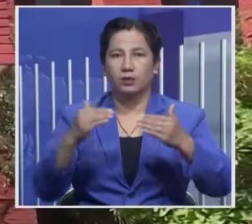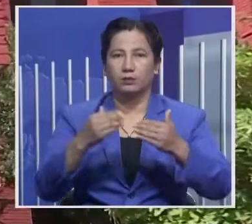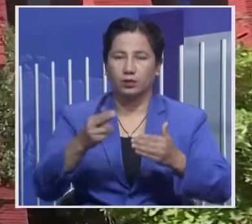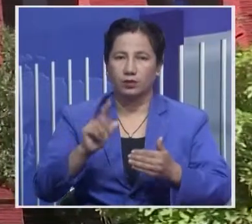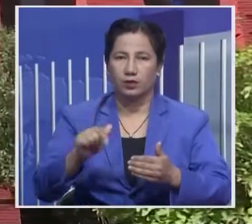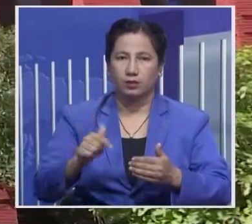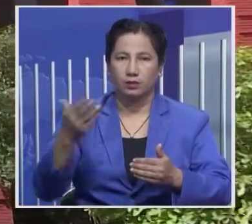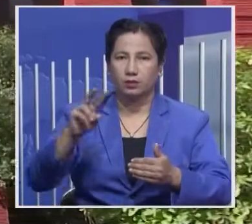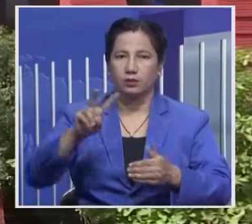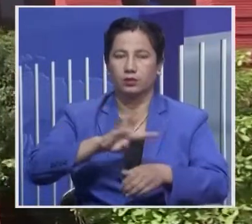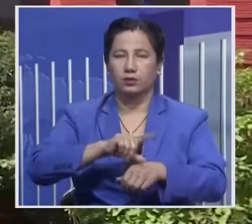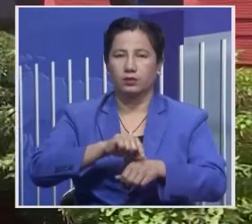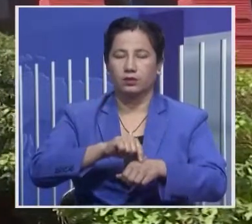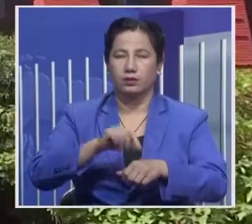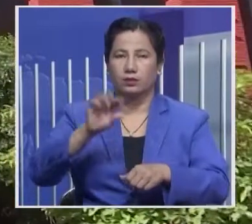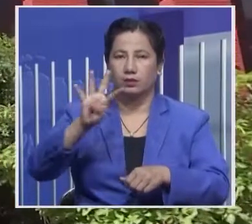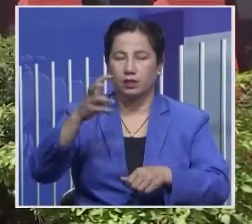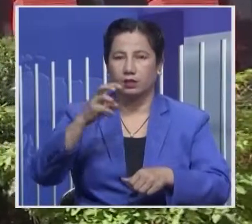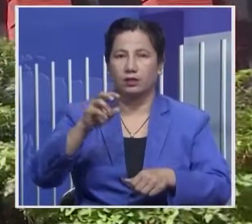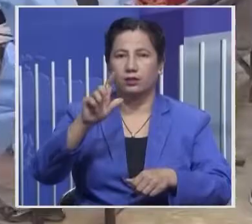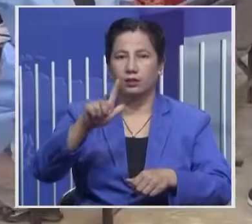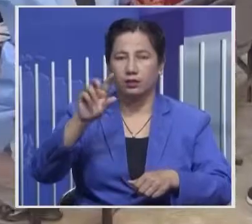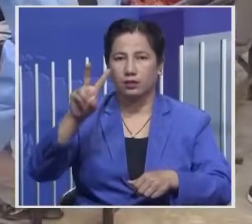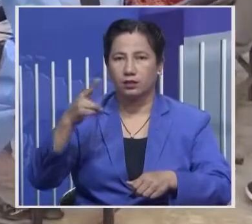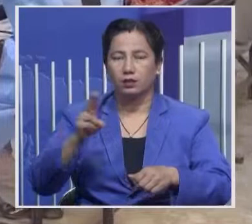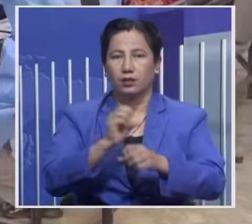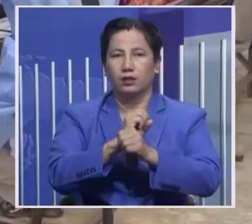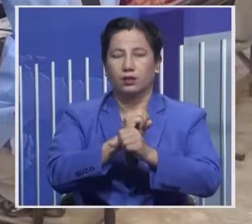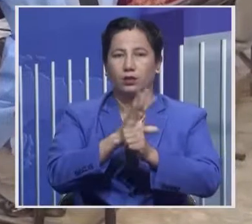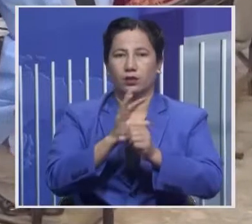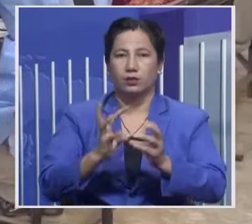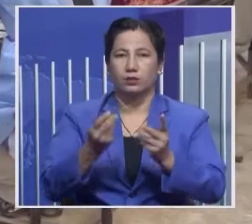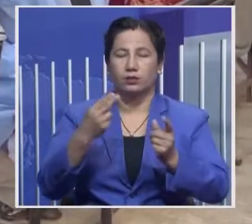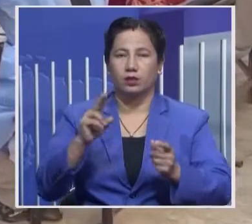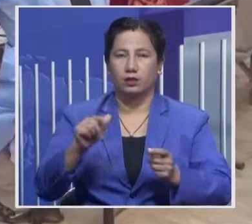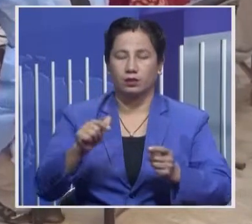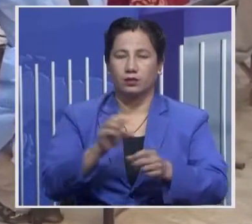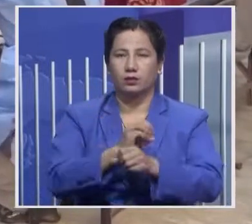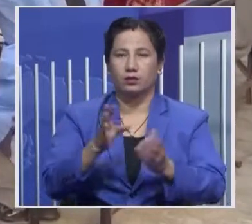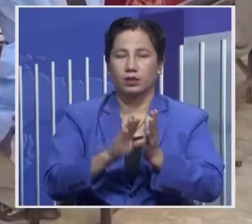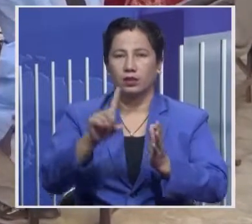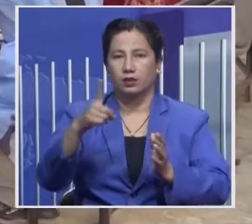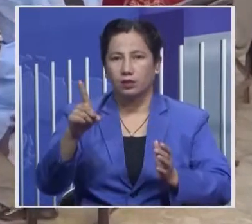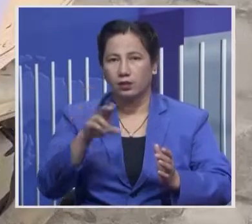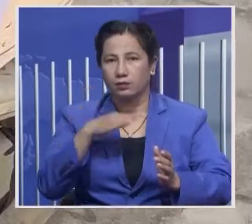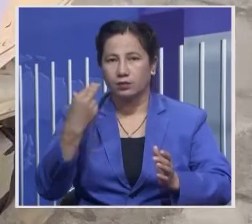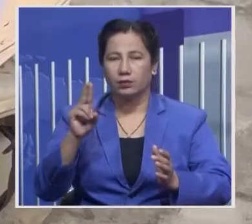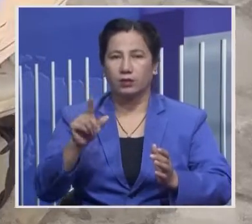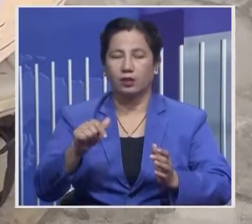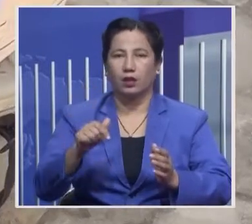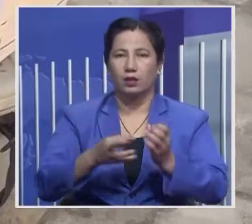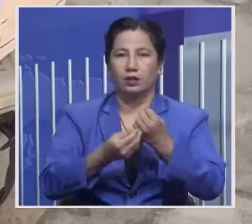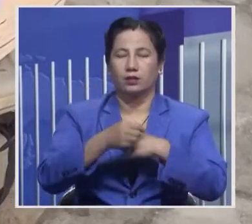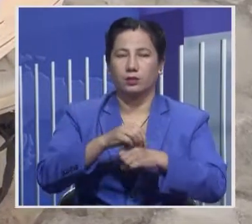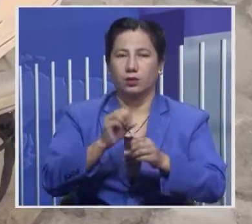हो। यस्तै पछिल्लो 24 घण्टामा 474 जना कोरोना संक्रमण मुक्त भएका छन्। संक्रमणबाट एकजनाको मृत्यु भएको छ। हाल